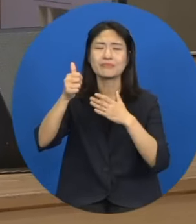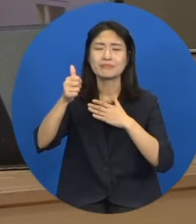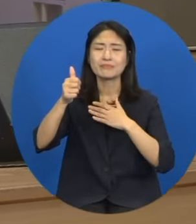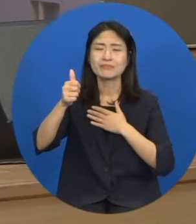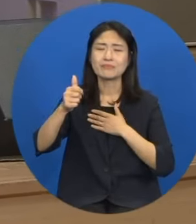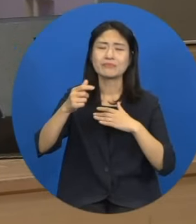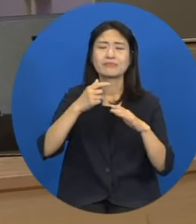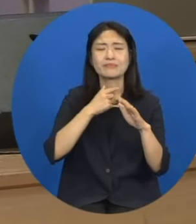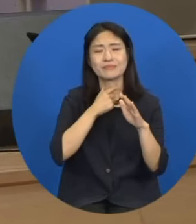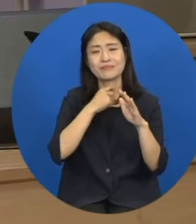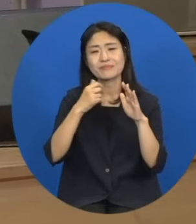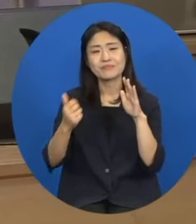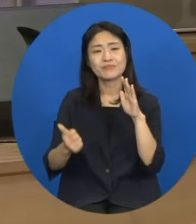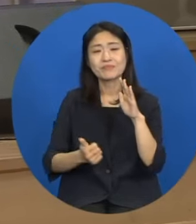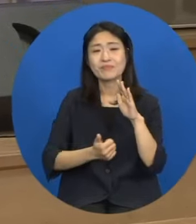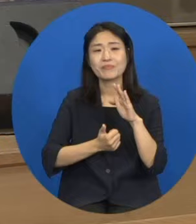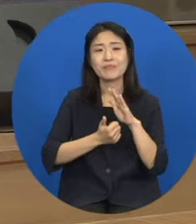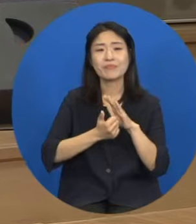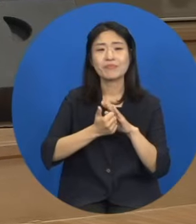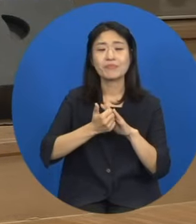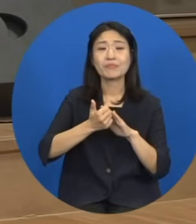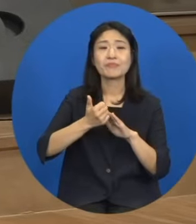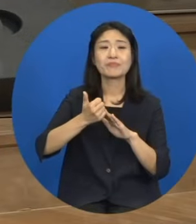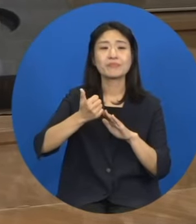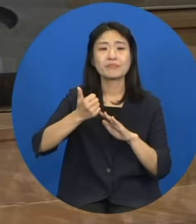주님은 나의